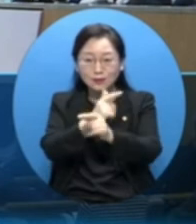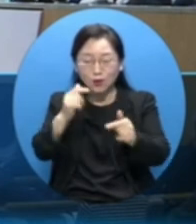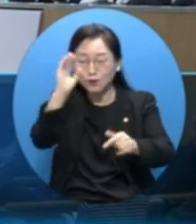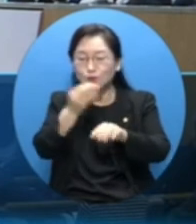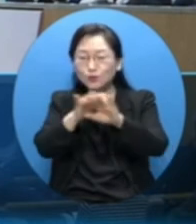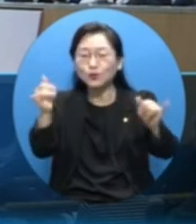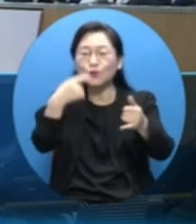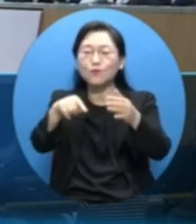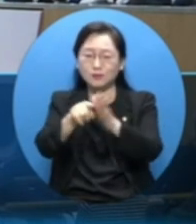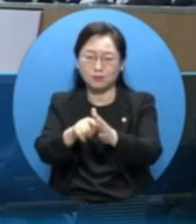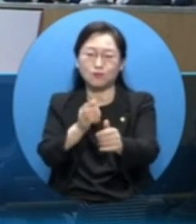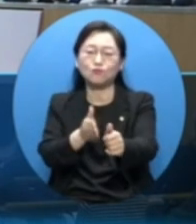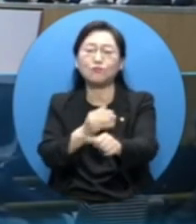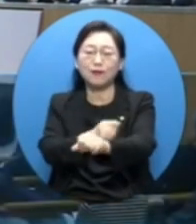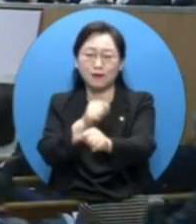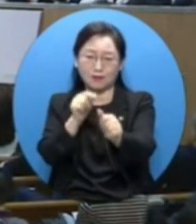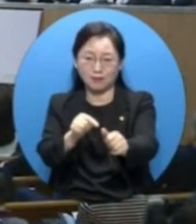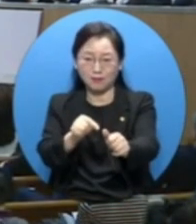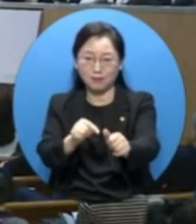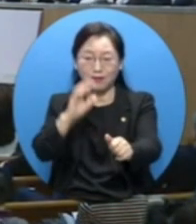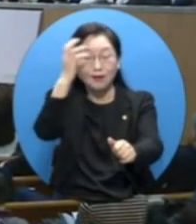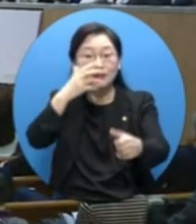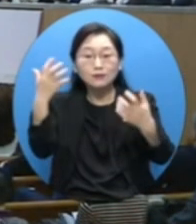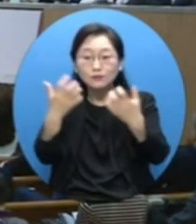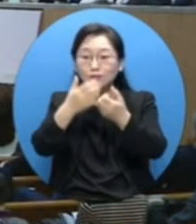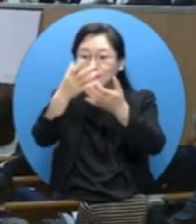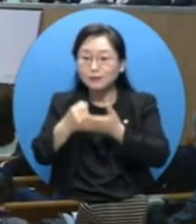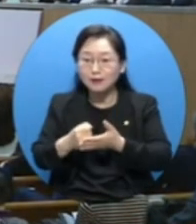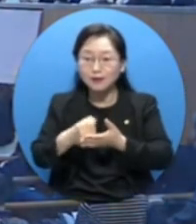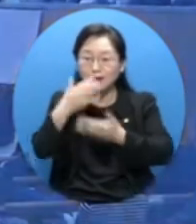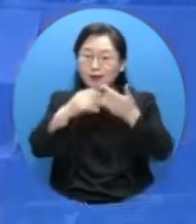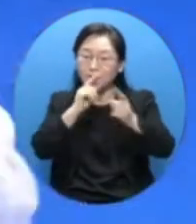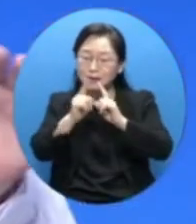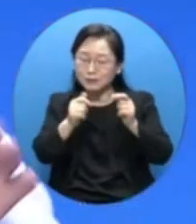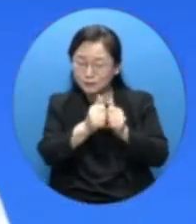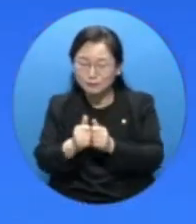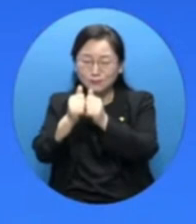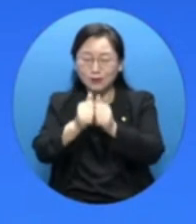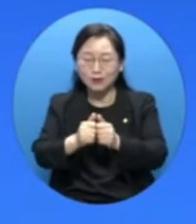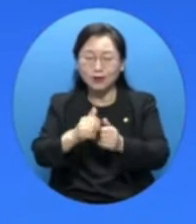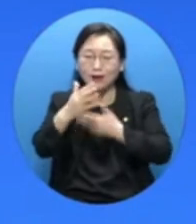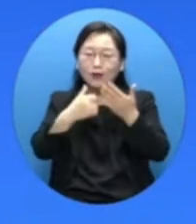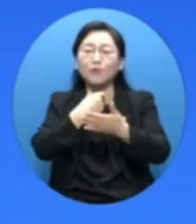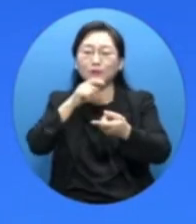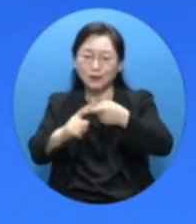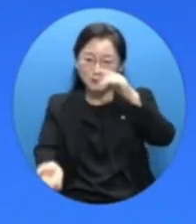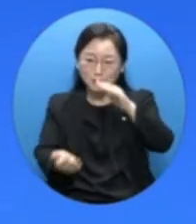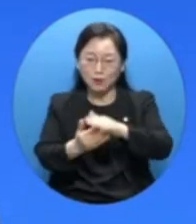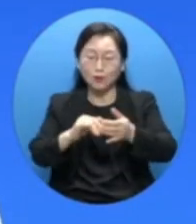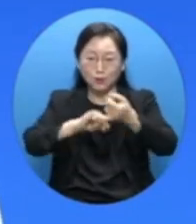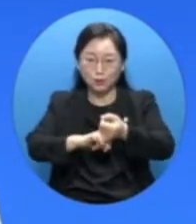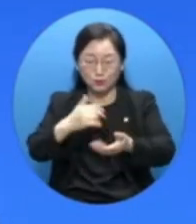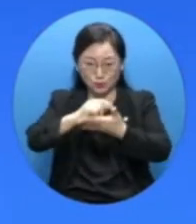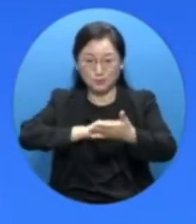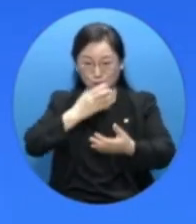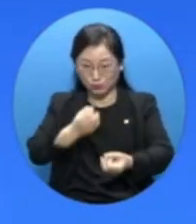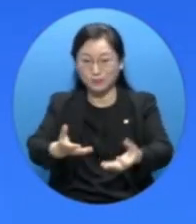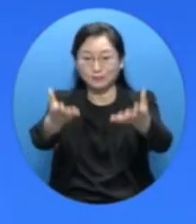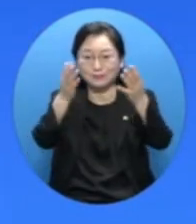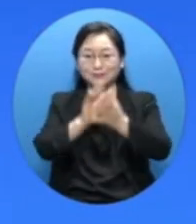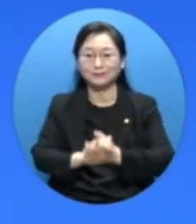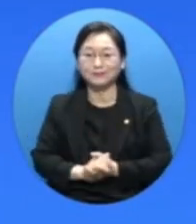위하여 구하라. 성령으로 충만을 받아 말씀과 동의하며 하나님의 교회를 이루는 주님의 교회님 되시기를 주님의 이름으로